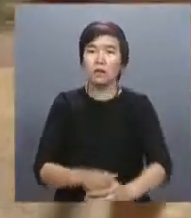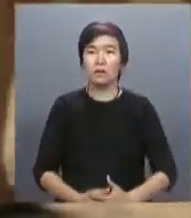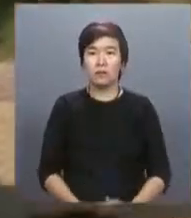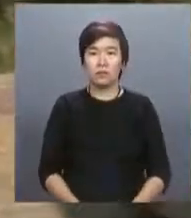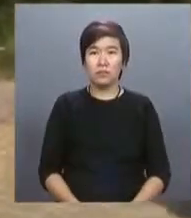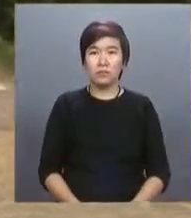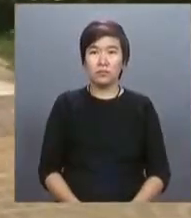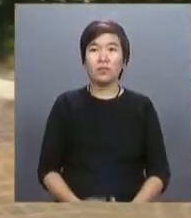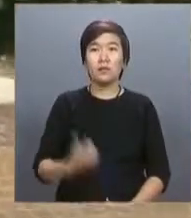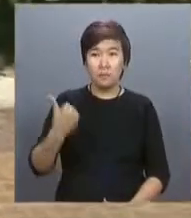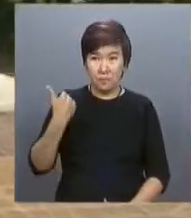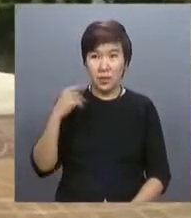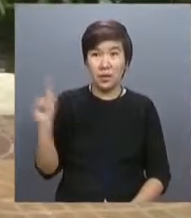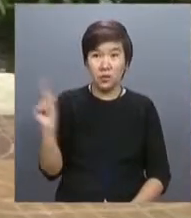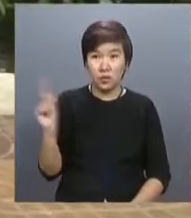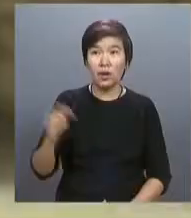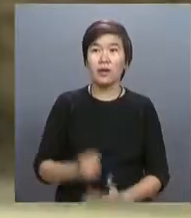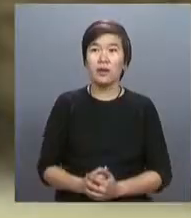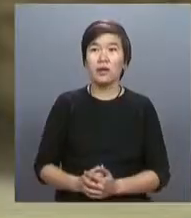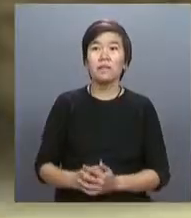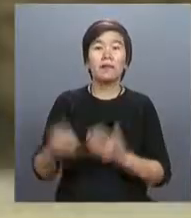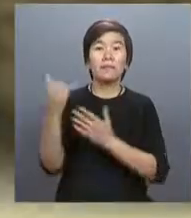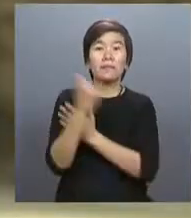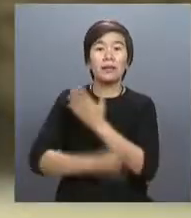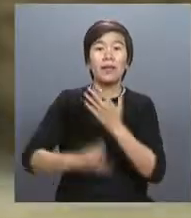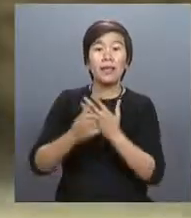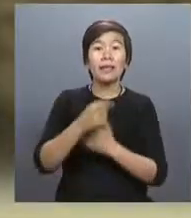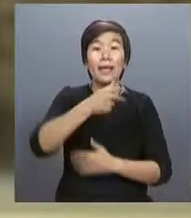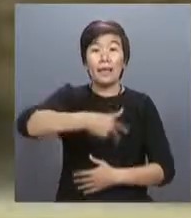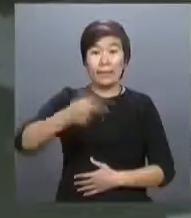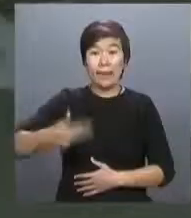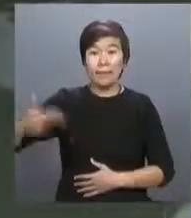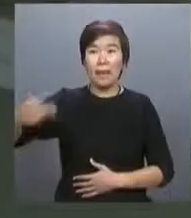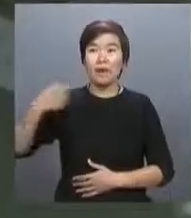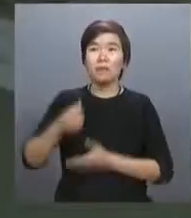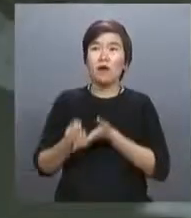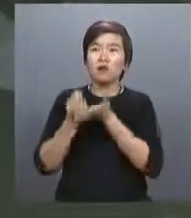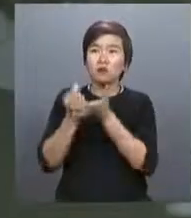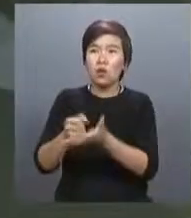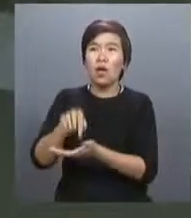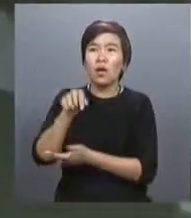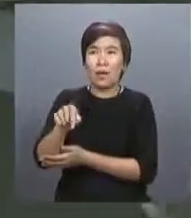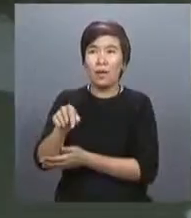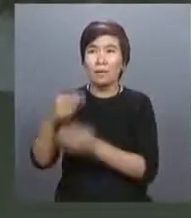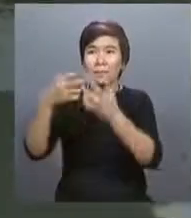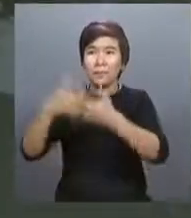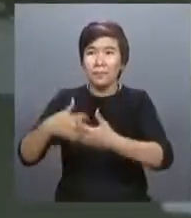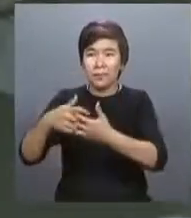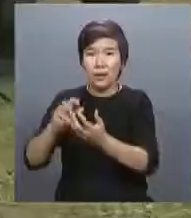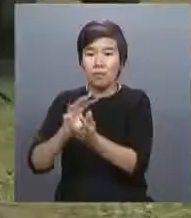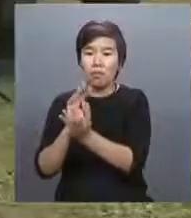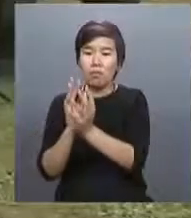แม้จะมีบ่อบำบัดน้ำเสียที่บริจาคจากประเทศเดนมาร์กตั้งอยู่กลางชุมชนบนเกาะพีพีแต่สามารถบำบัดน้ำเสียได้เพียง300ลูกบ